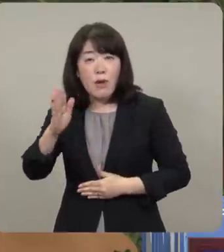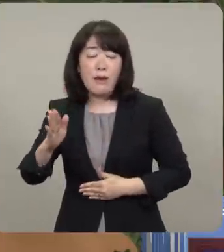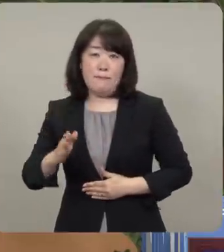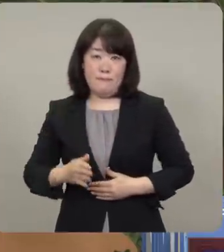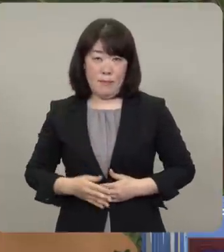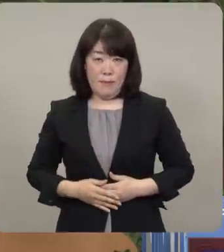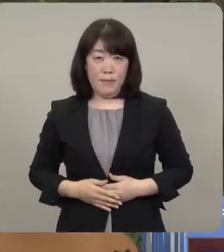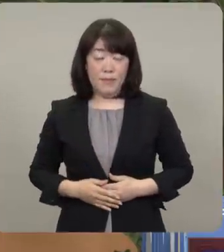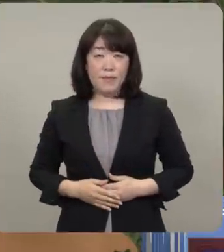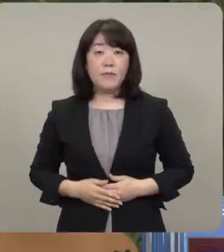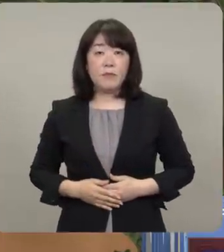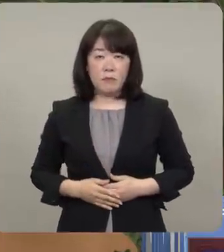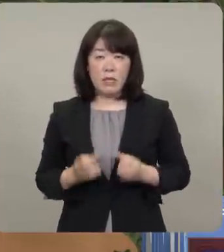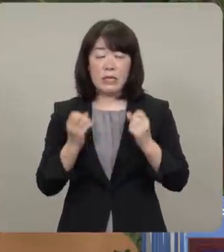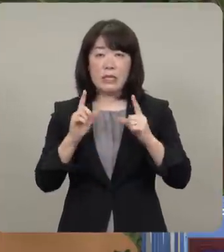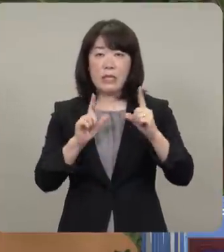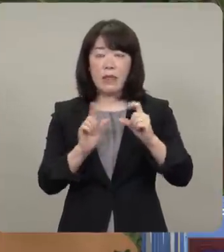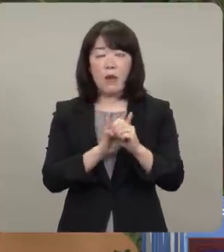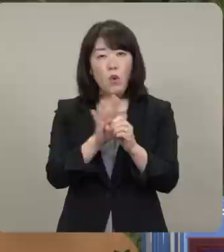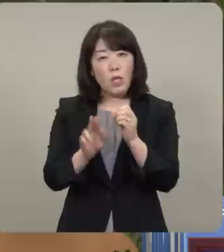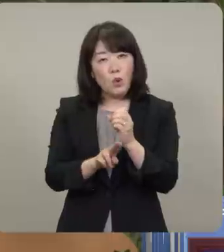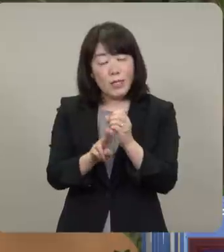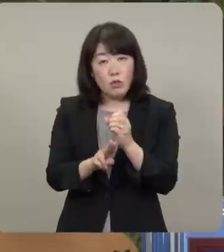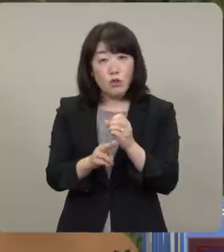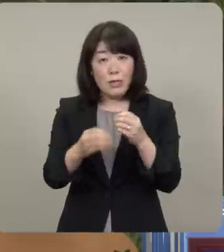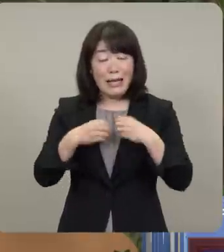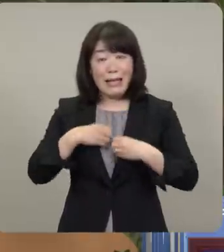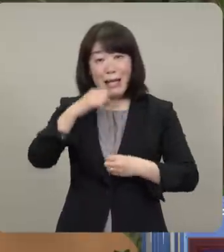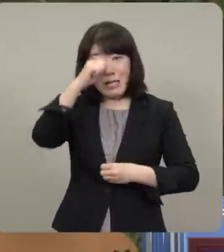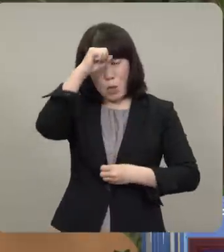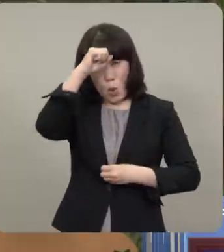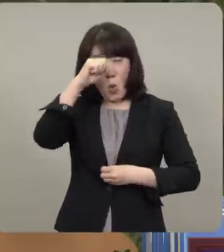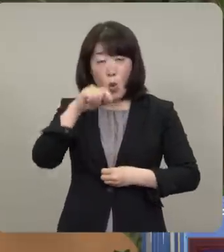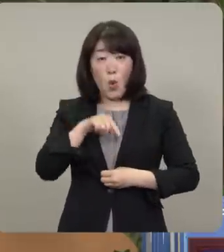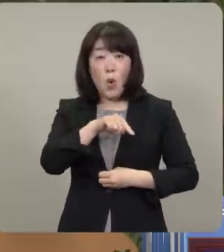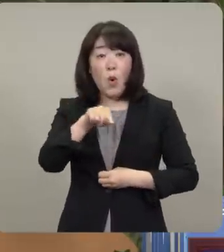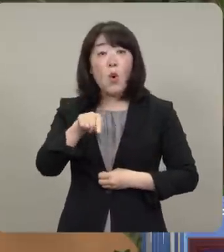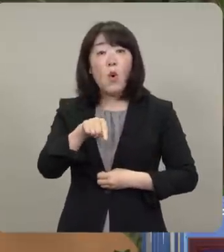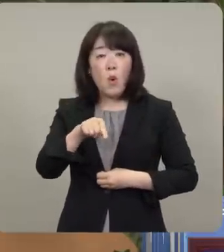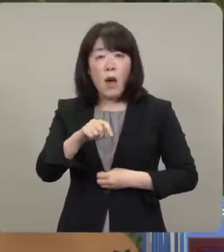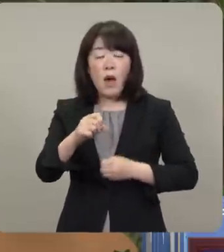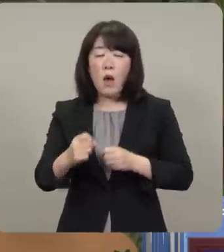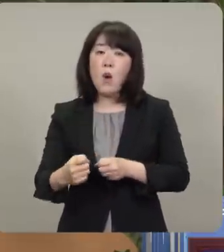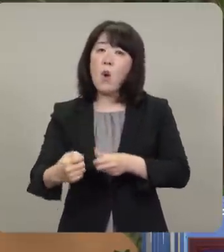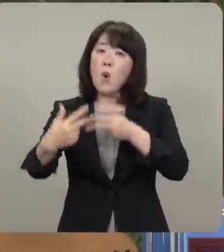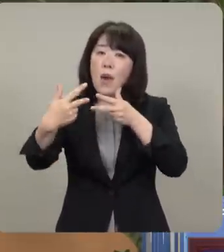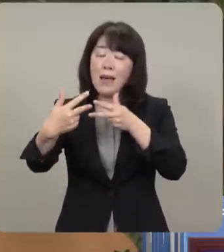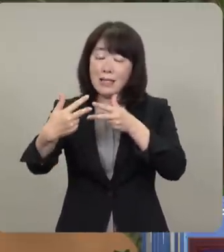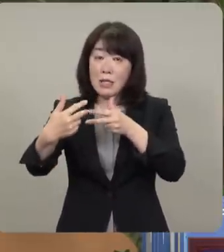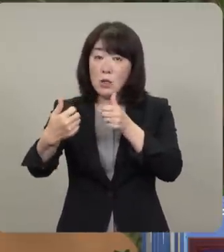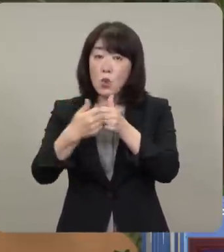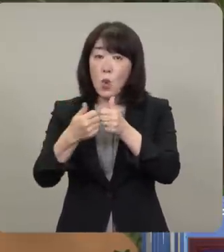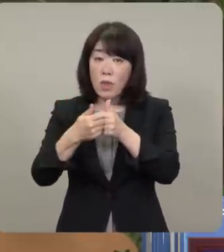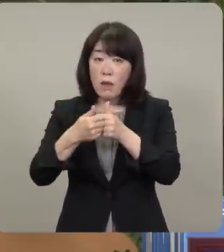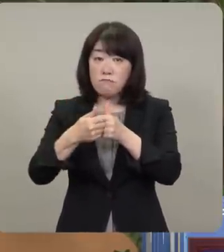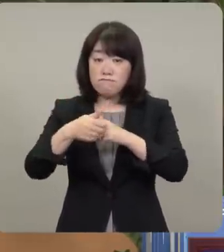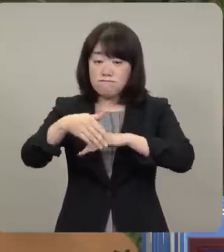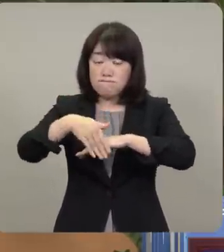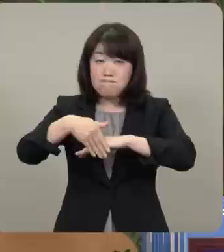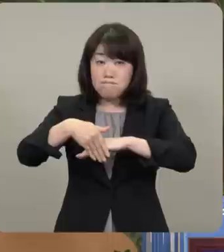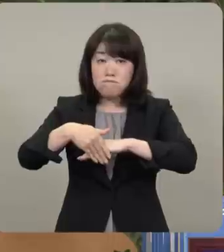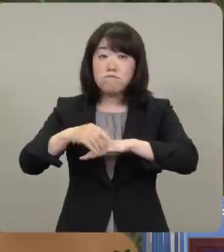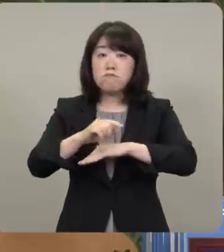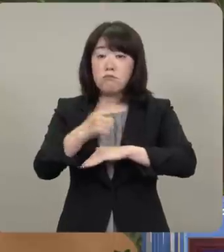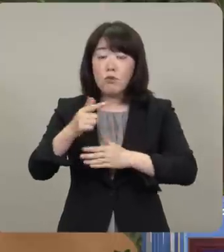新型コロナウイルス感染症全般に関してオンラインによる相談を行っている自治体もすでに